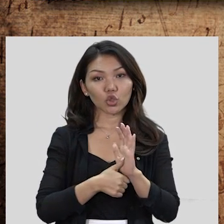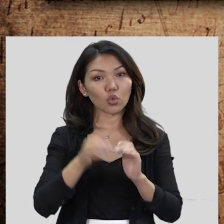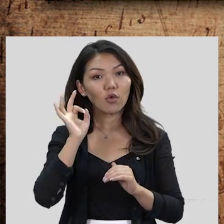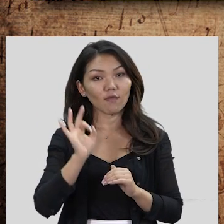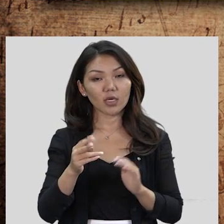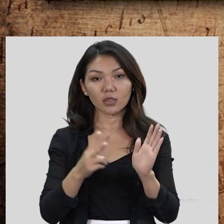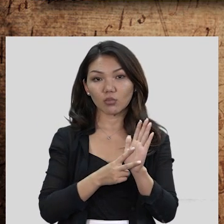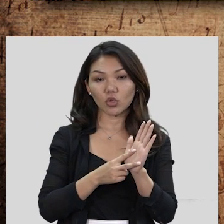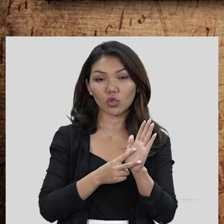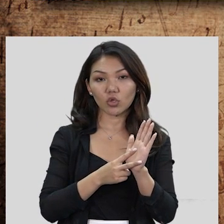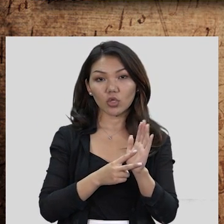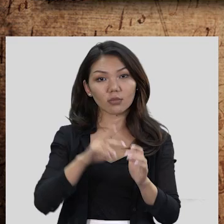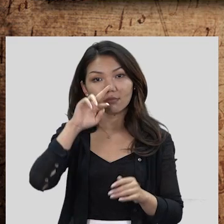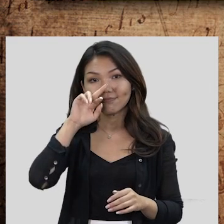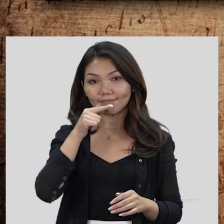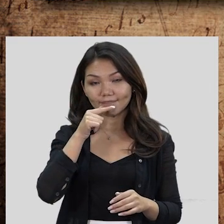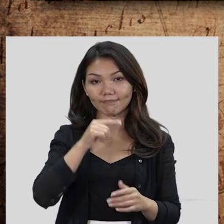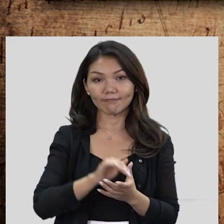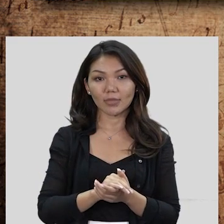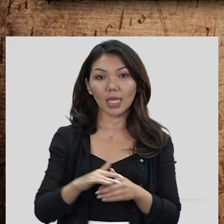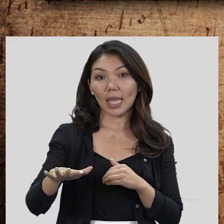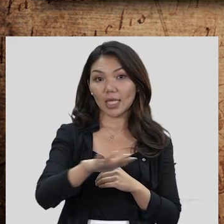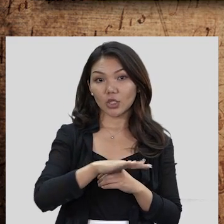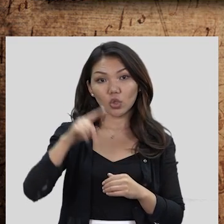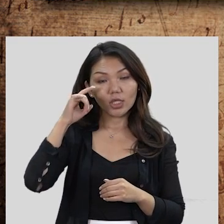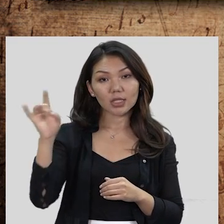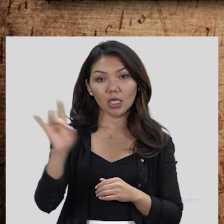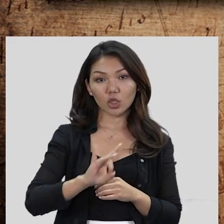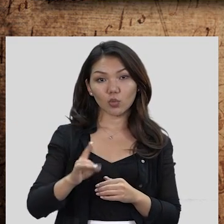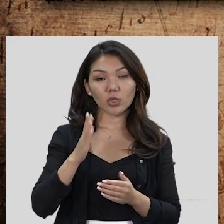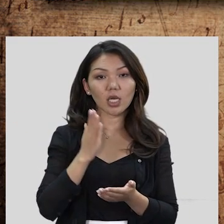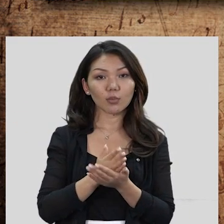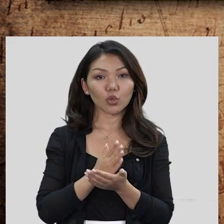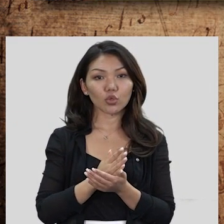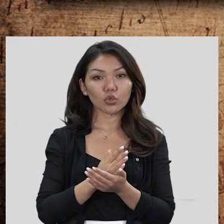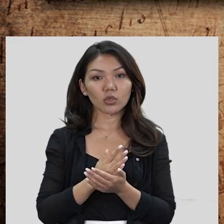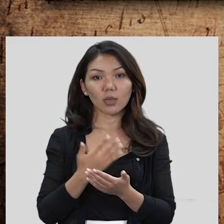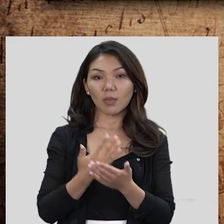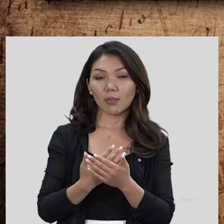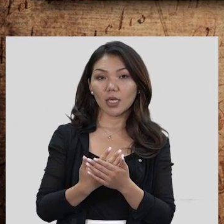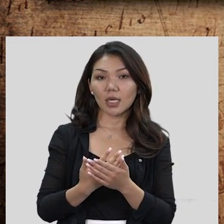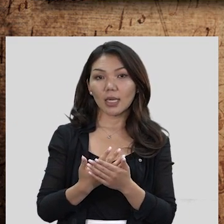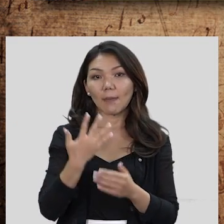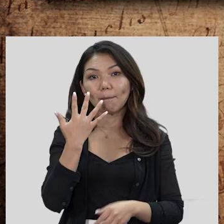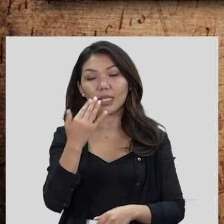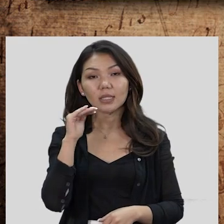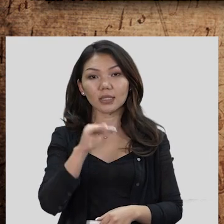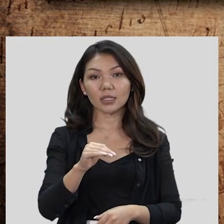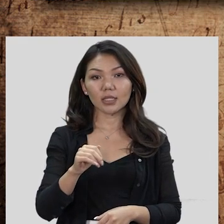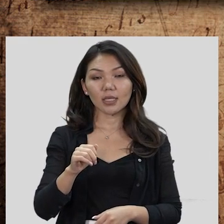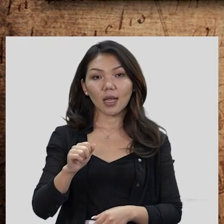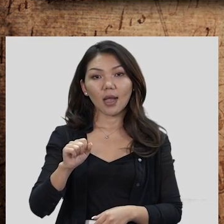7 неверно на территории кыргызской республики расположено около 5000 археологических